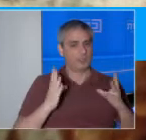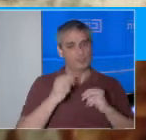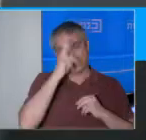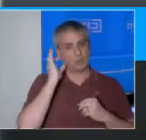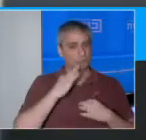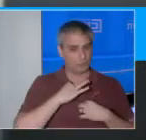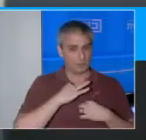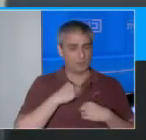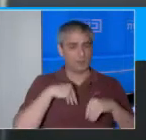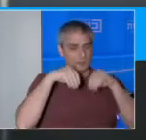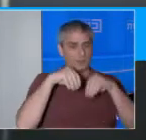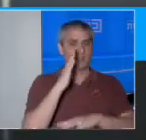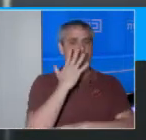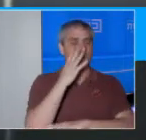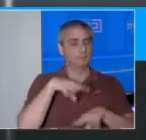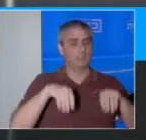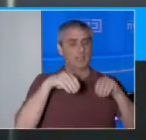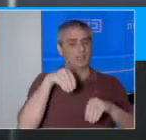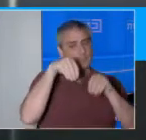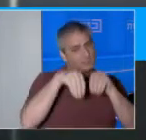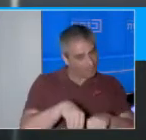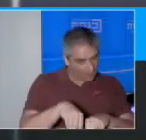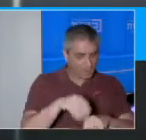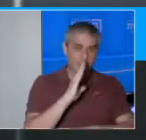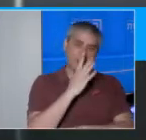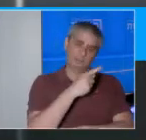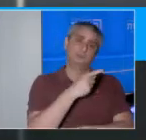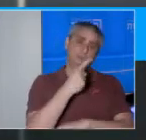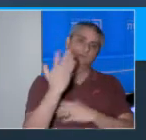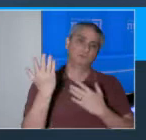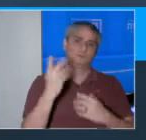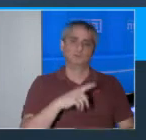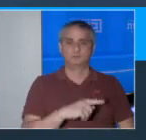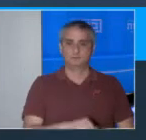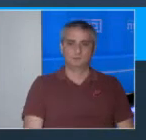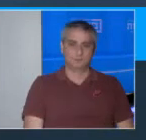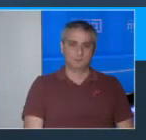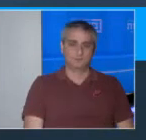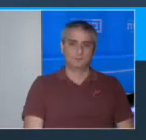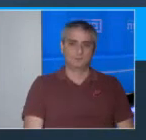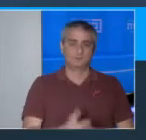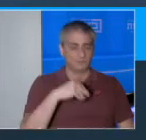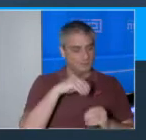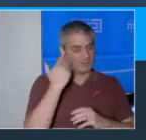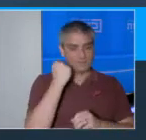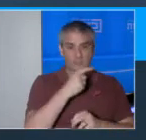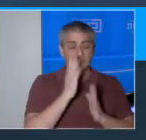ההורים שלי אנחנו נתנו עץ בגינה, עץ שאמא שתלה בקד אחרי הרצח, והיא